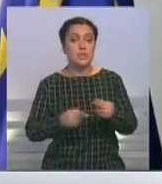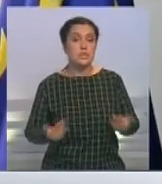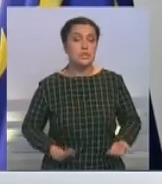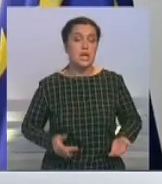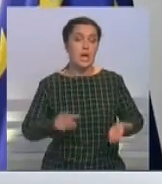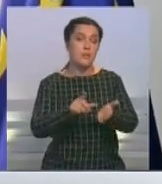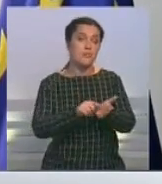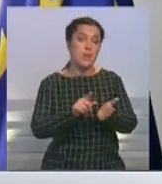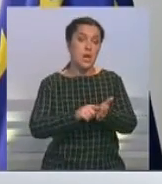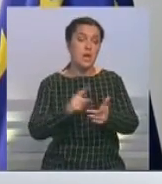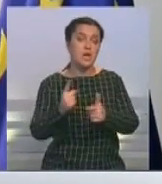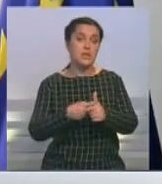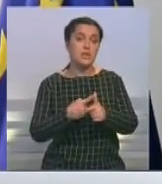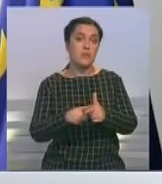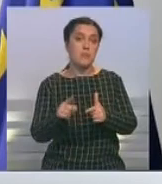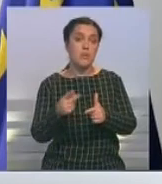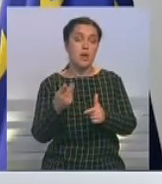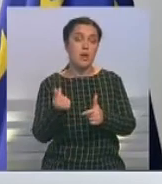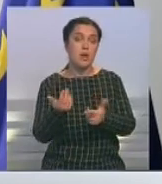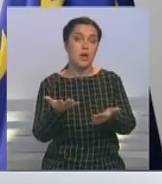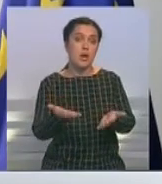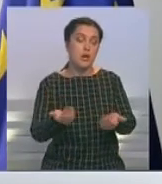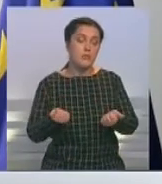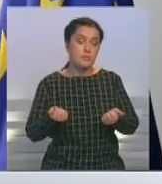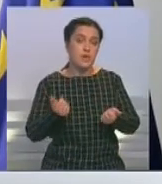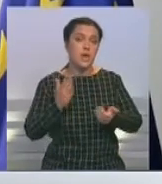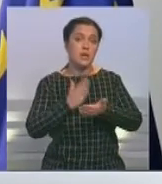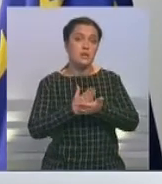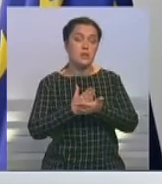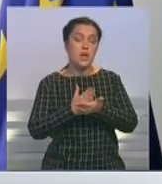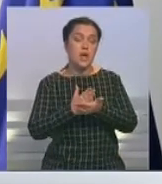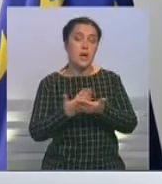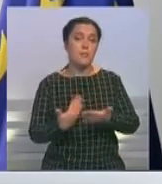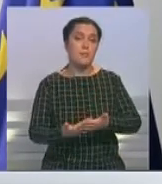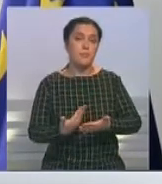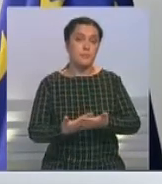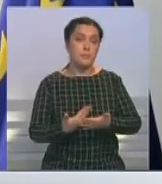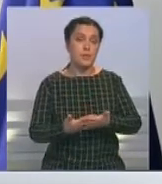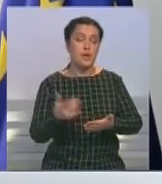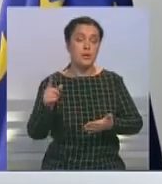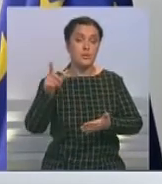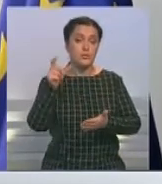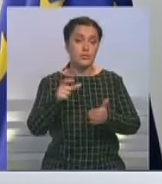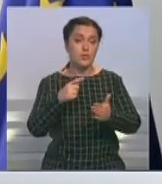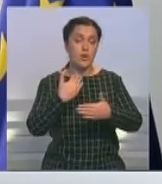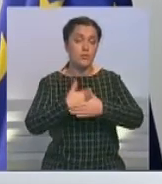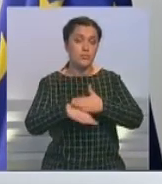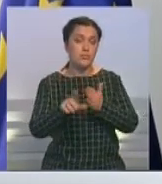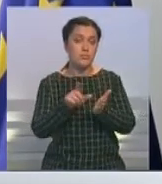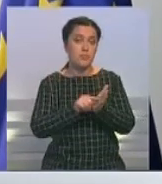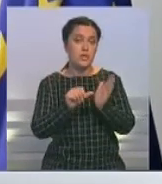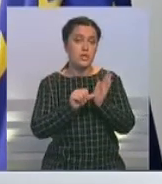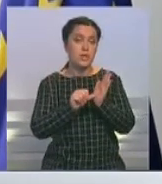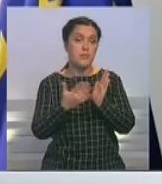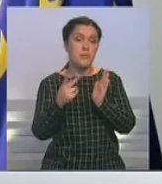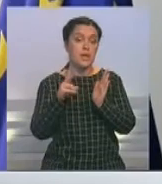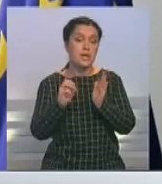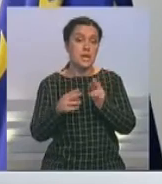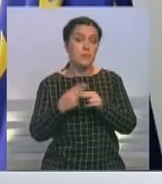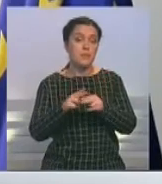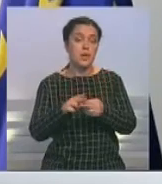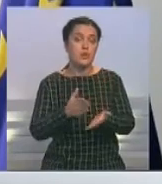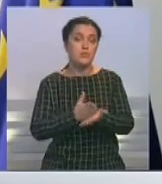либо получать по методу накопительные программы. Что это значит? Например, человек вышел на пенсию в 65 лет, а служба